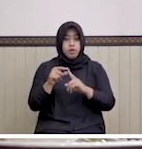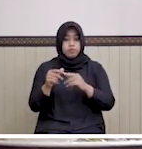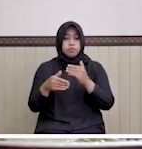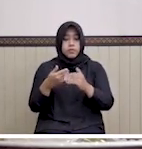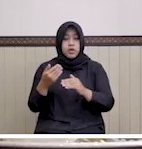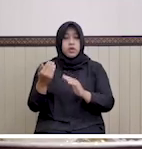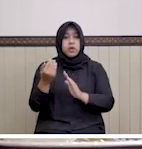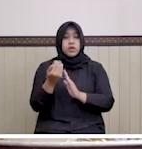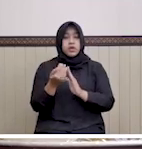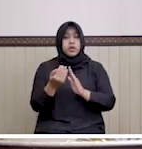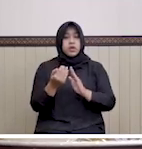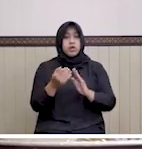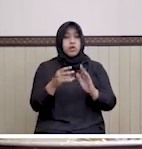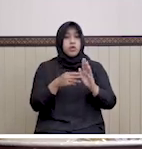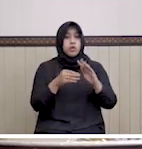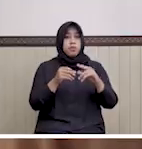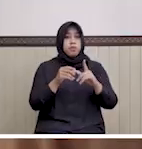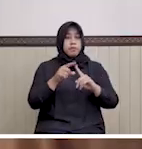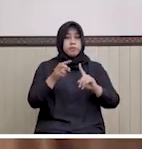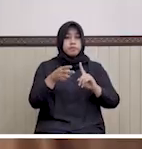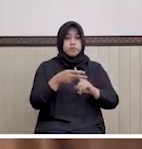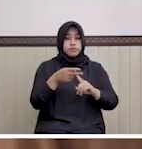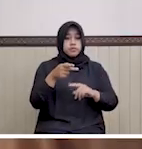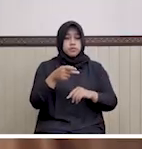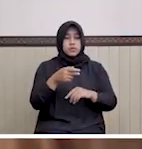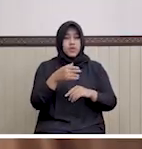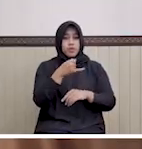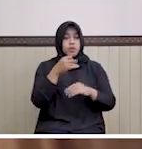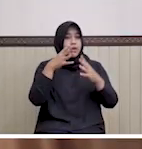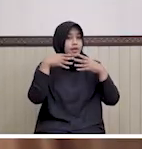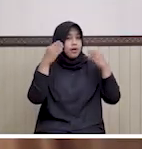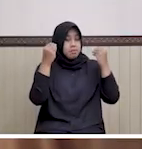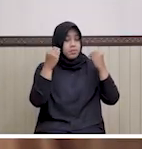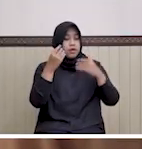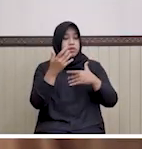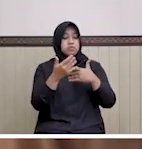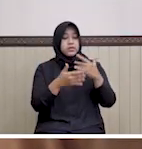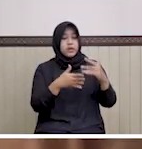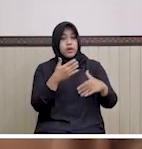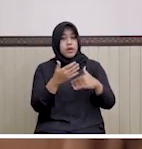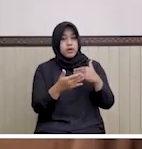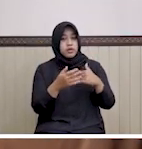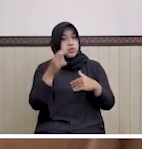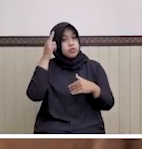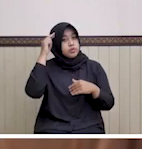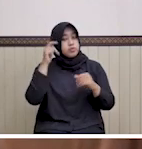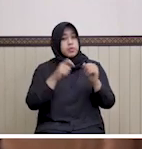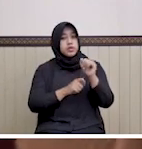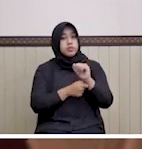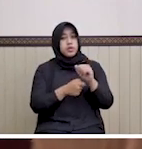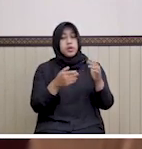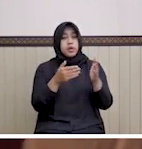instrumen hukum yang secara normatif itu tidak ramah untuk menangani untuk merespon hambatan-hambatan difable